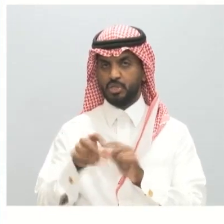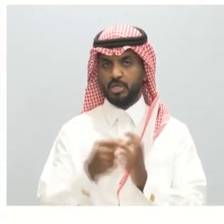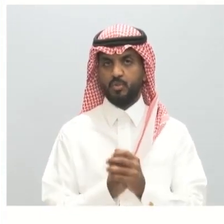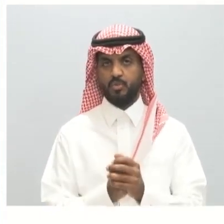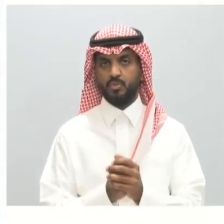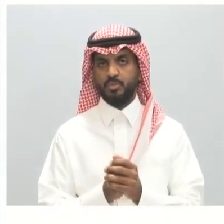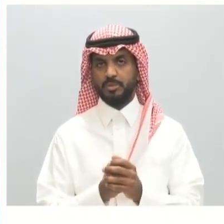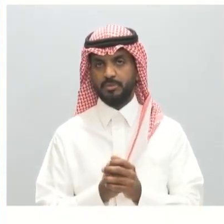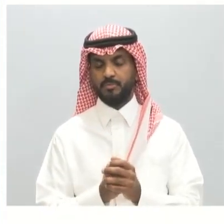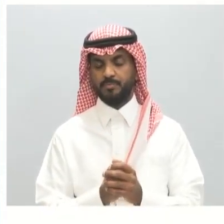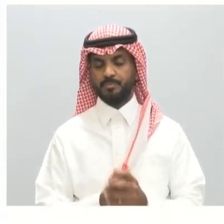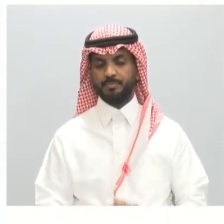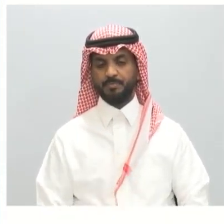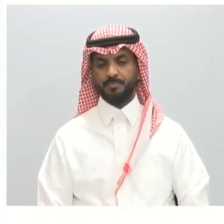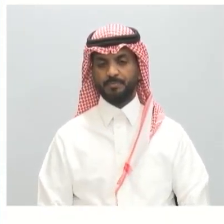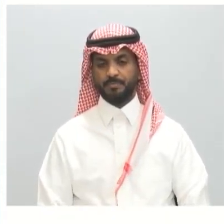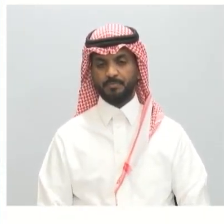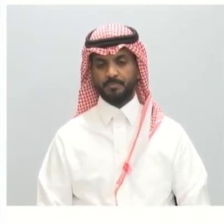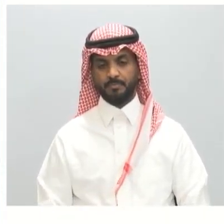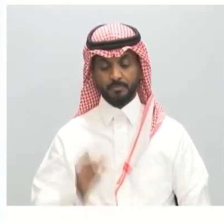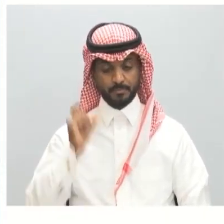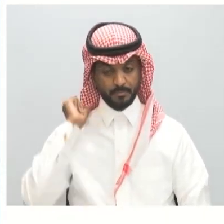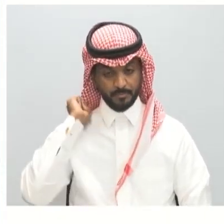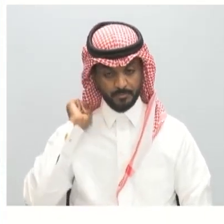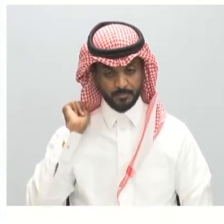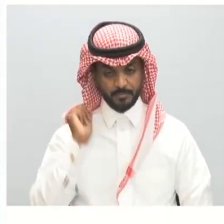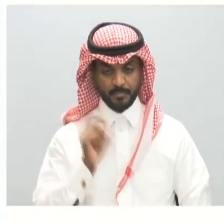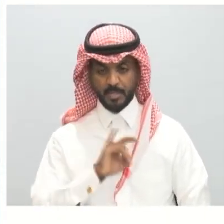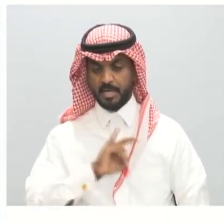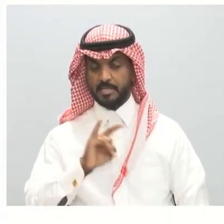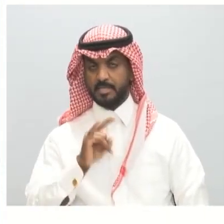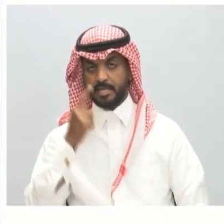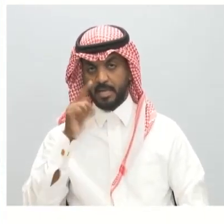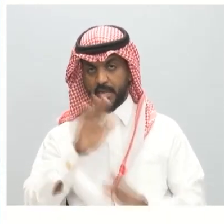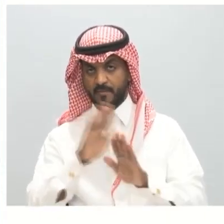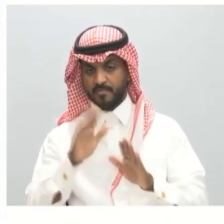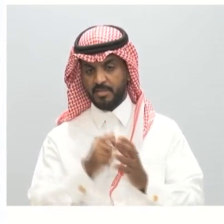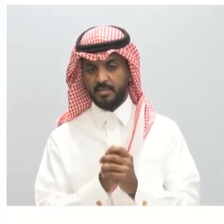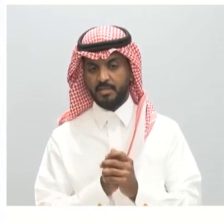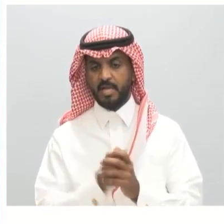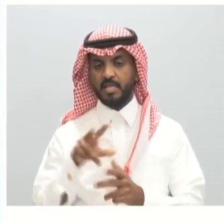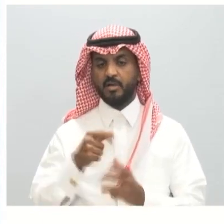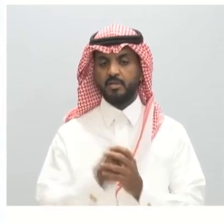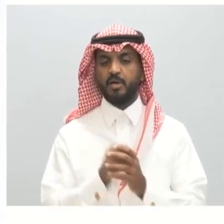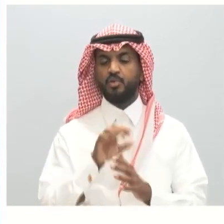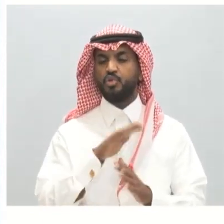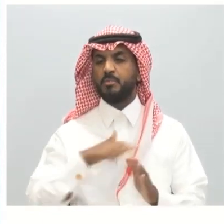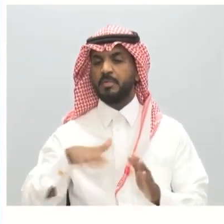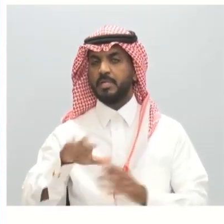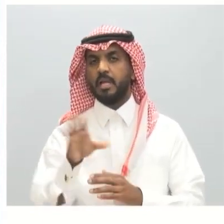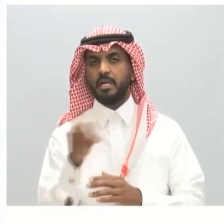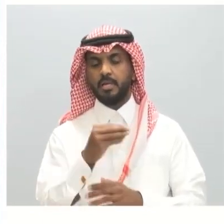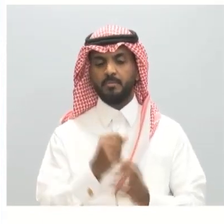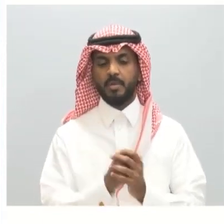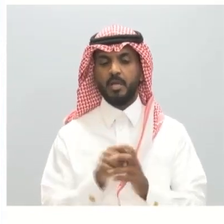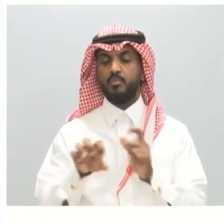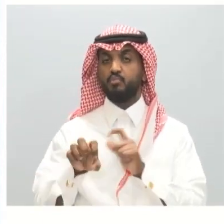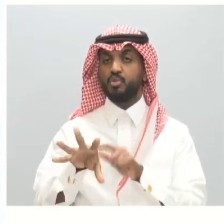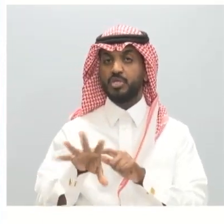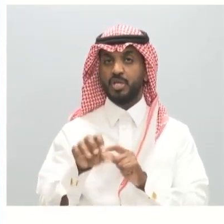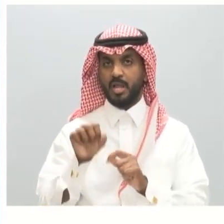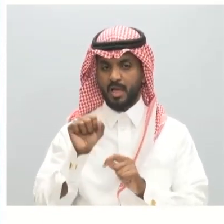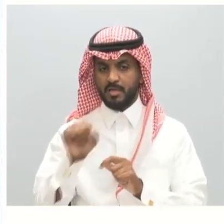تحكم المراقبه لا تنسى ان نافذه التحكم تعرض جميع قيم المستشعر